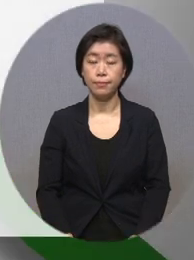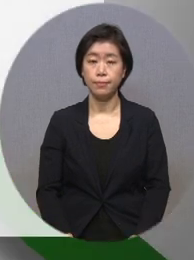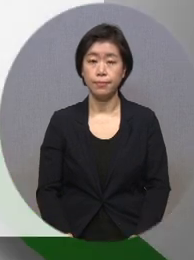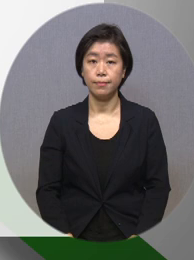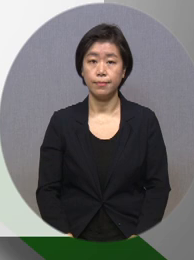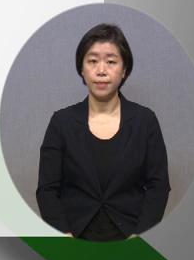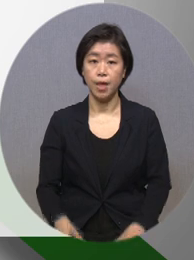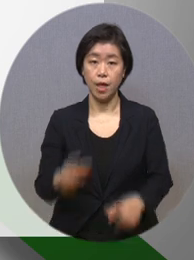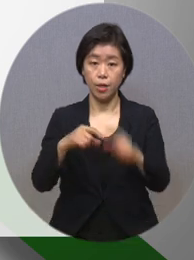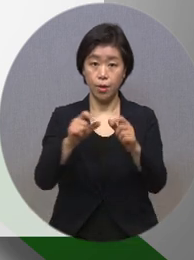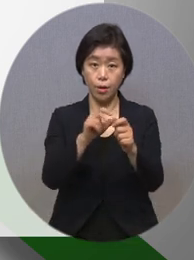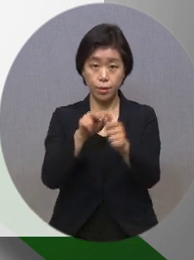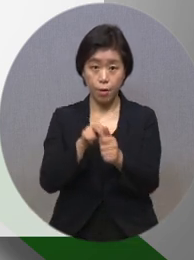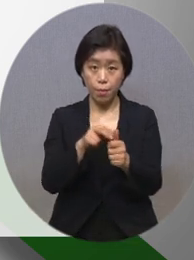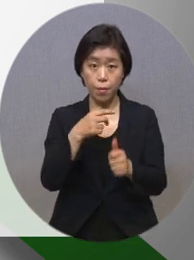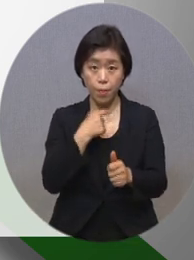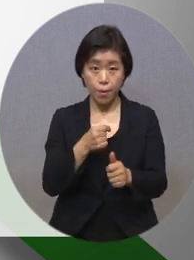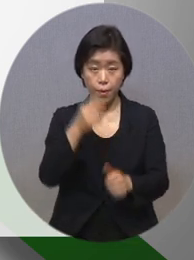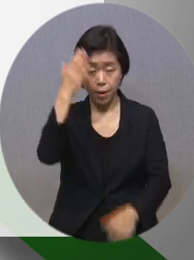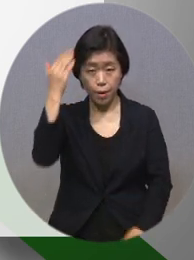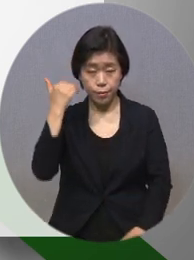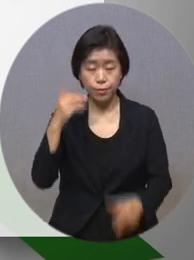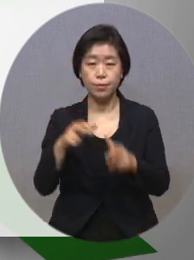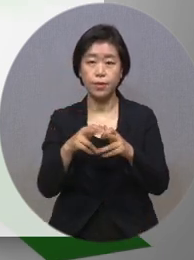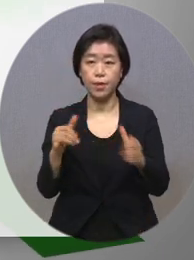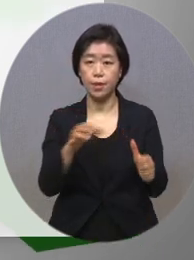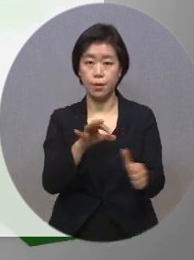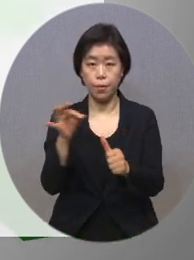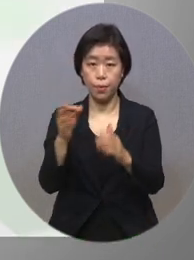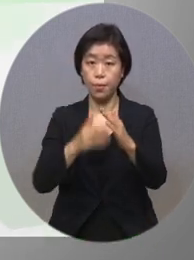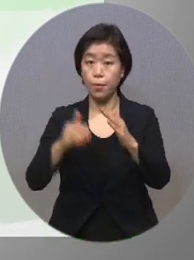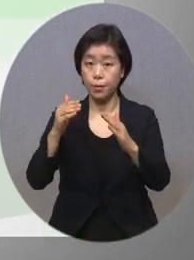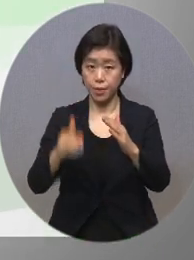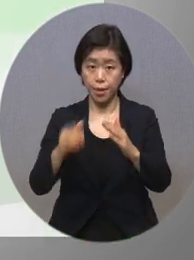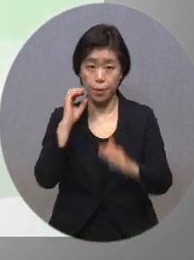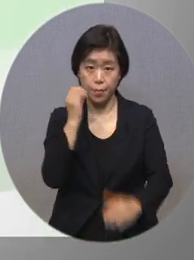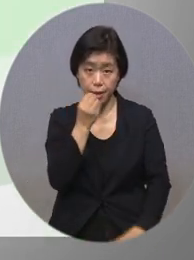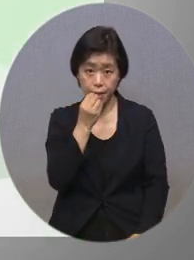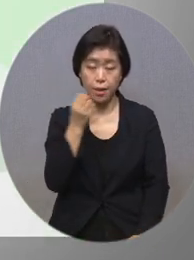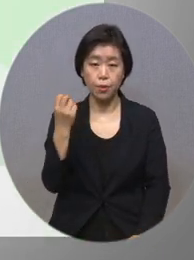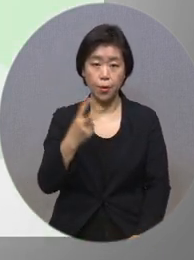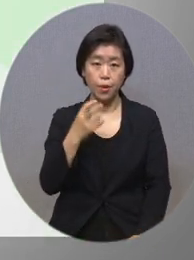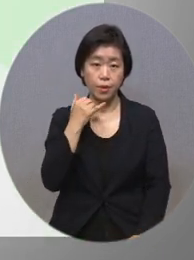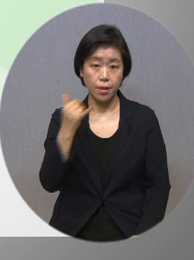더 자세한 입사지원과 문의사항은 한국장애인고용공단 누리집이나